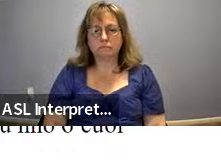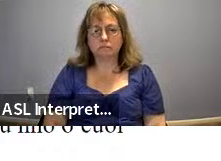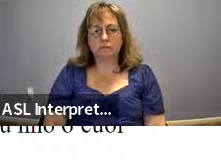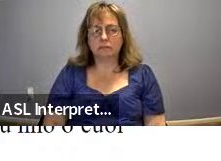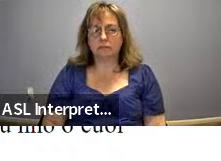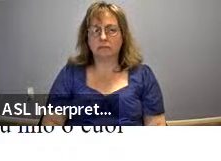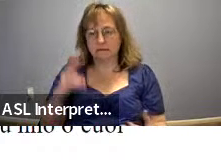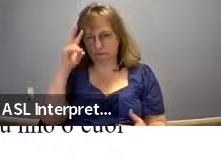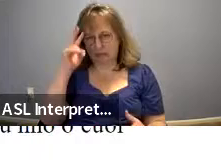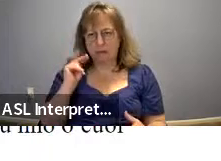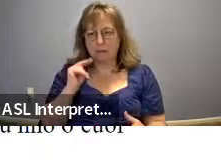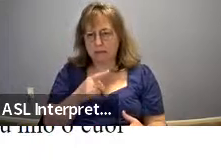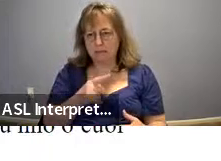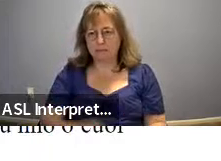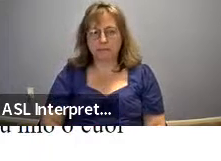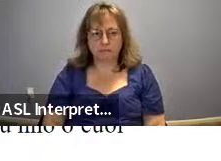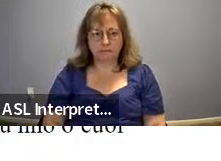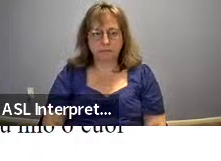Vietnamese.